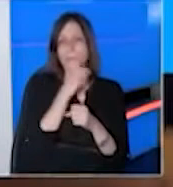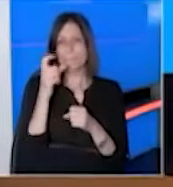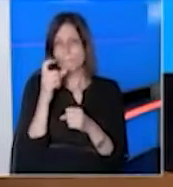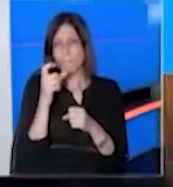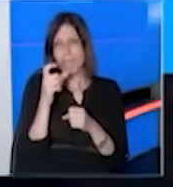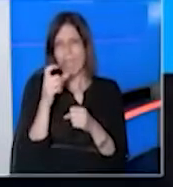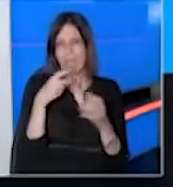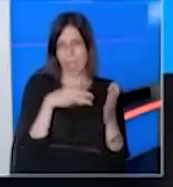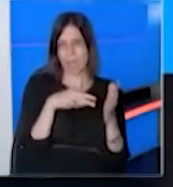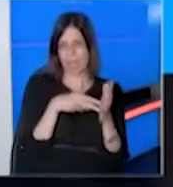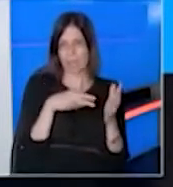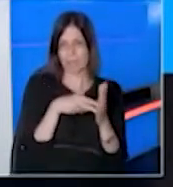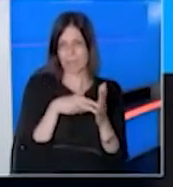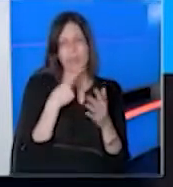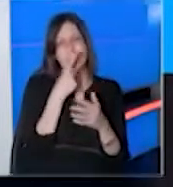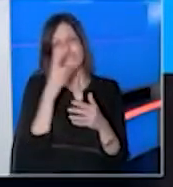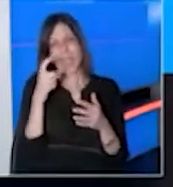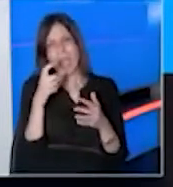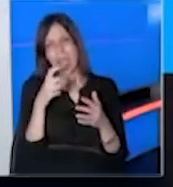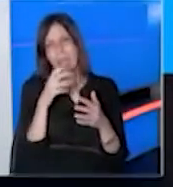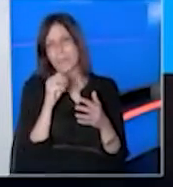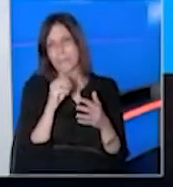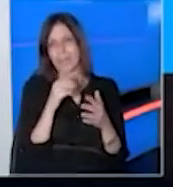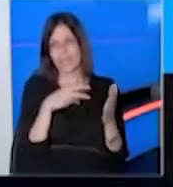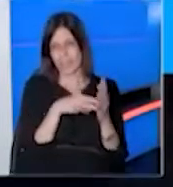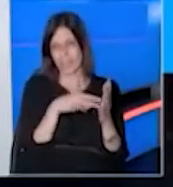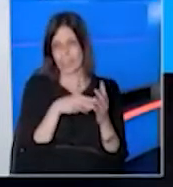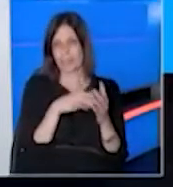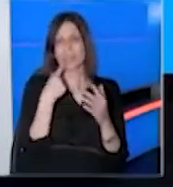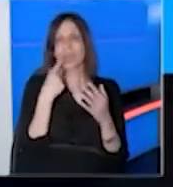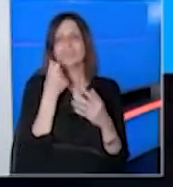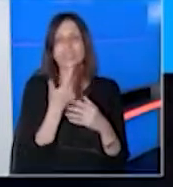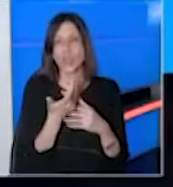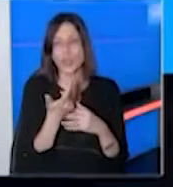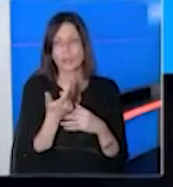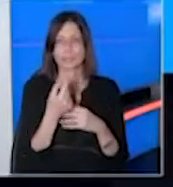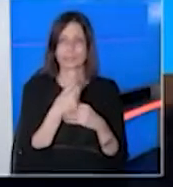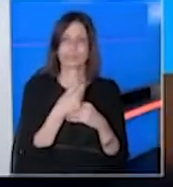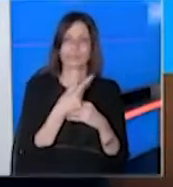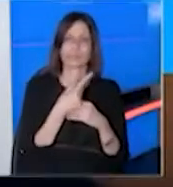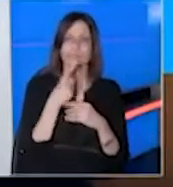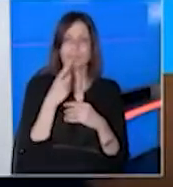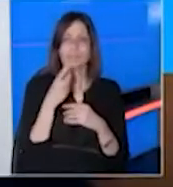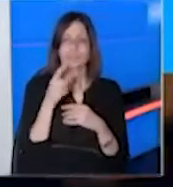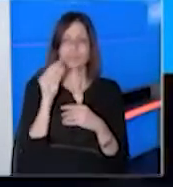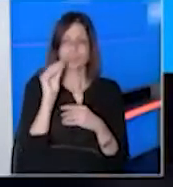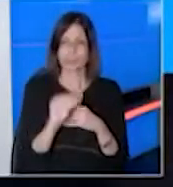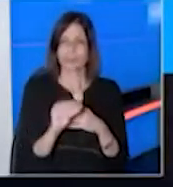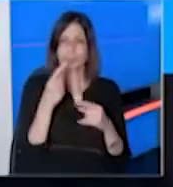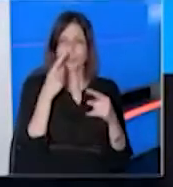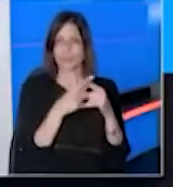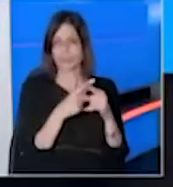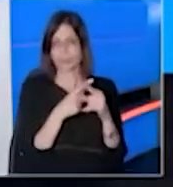מקובל עליך? 100 מגוואט, 100 מגוואט מותקן. כמה זה עולה, דוד? אני אגיד, שנייה, אחי, תן. 100 מגוואט מותקן,